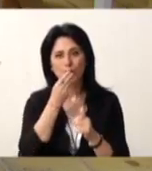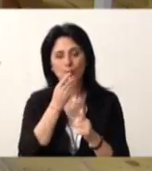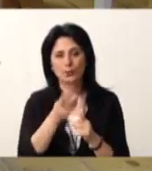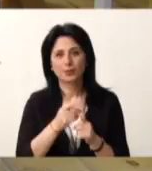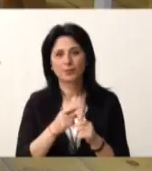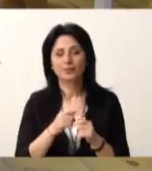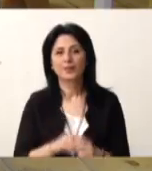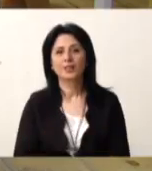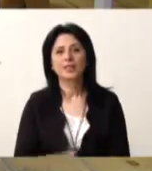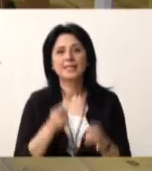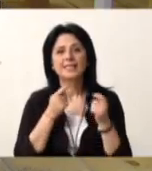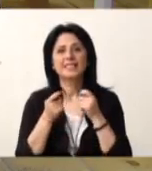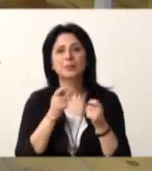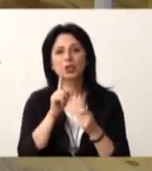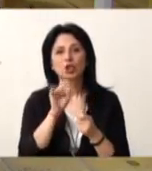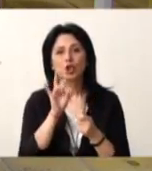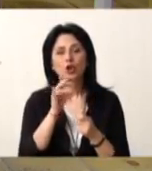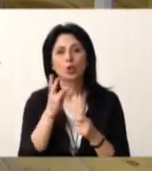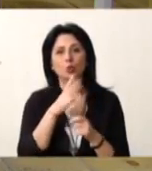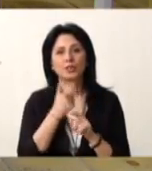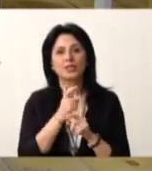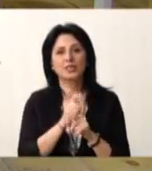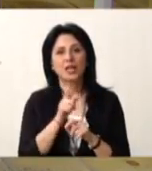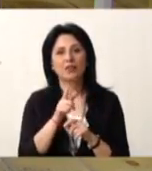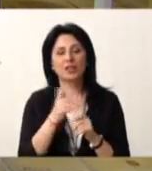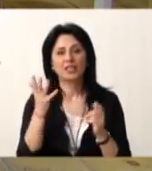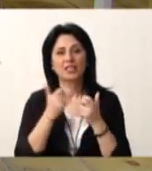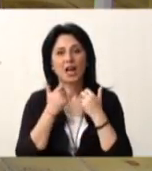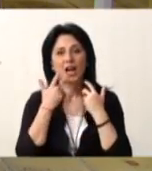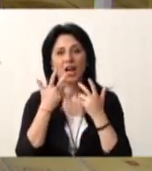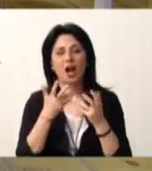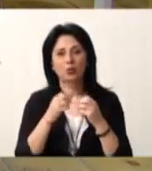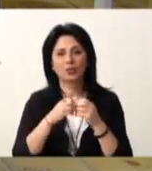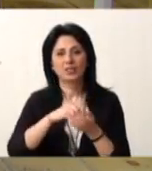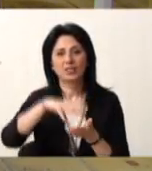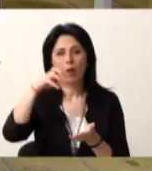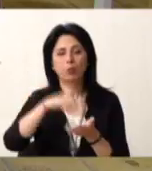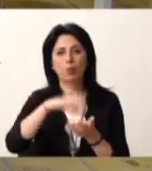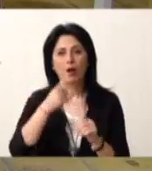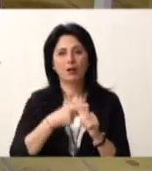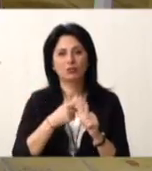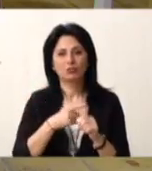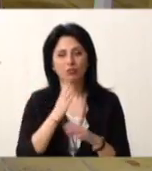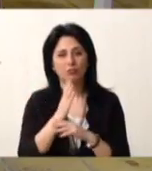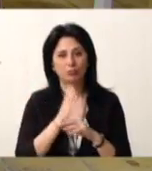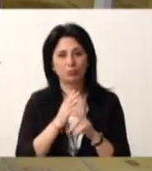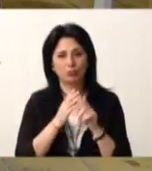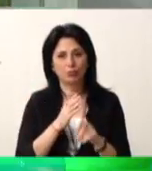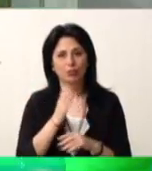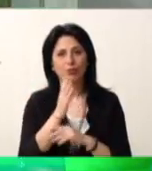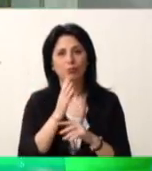პროდუქტები. სხვათაშორის სიფრთხილის ზონაში უნდა იყოს ძალიან დიდი რაოდენობით საფუარი შემცველი, პური